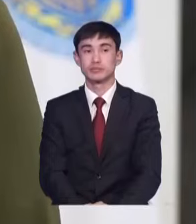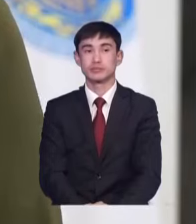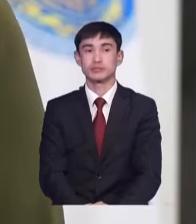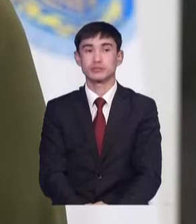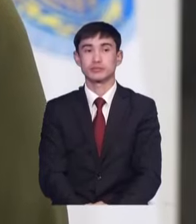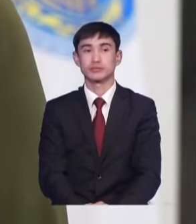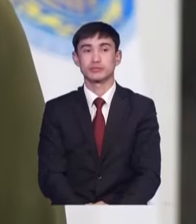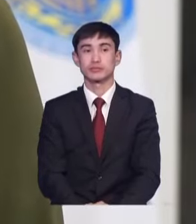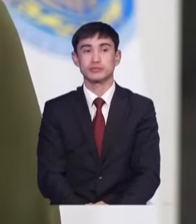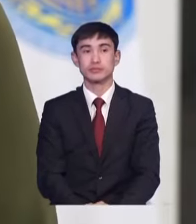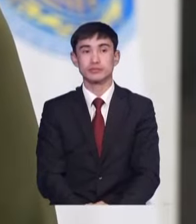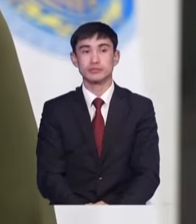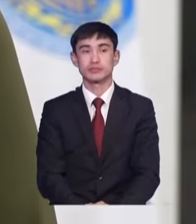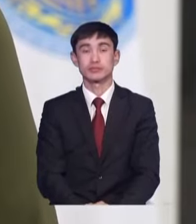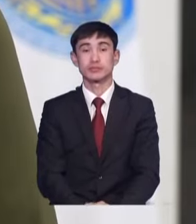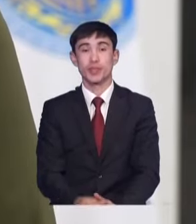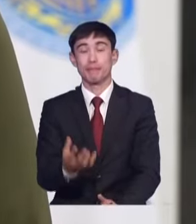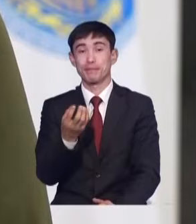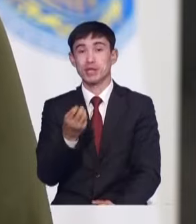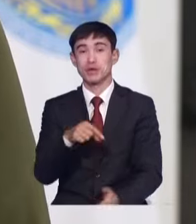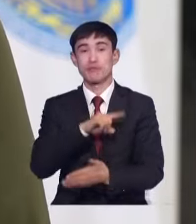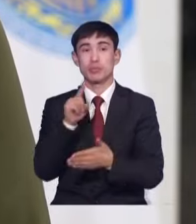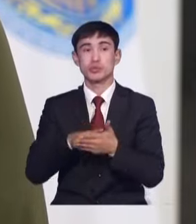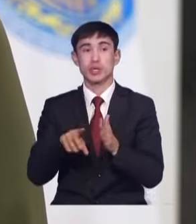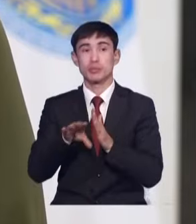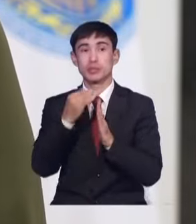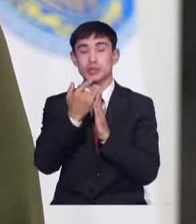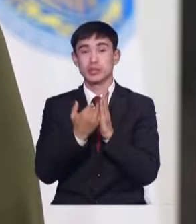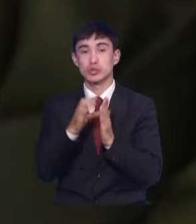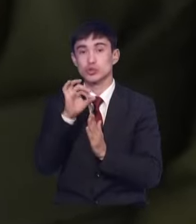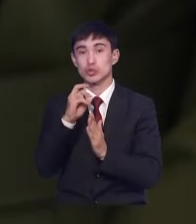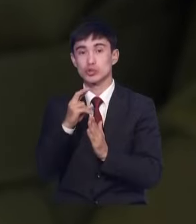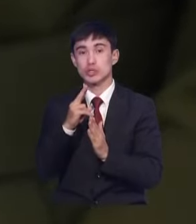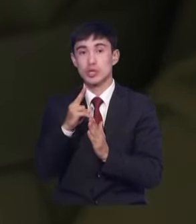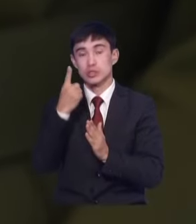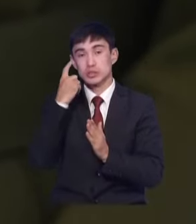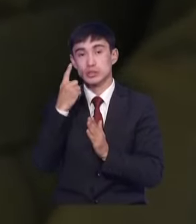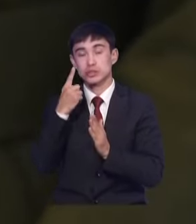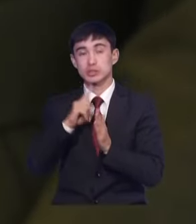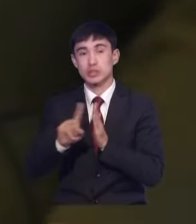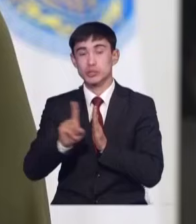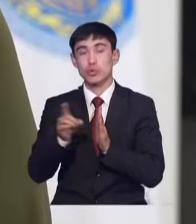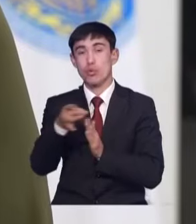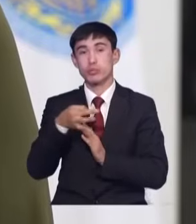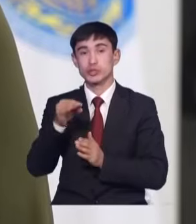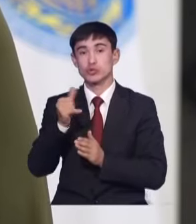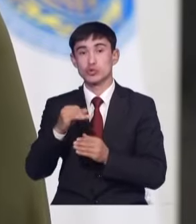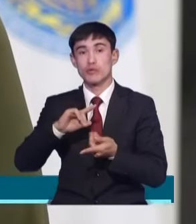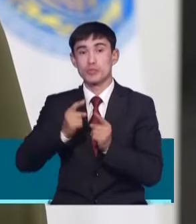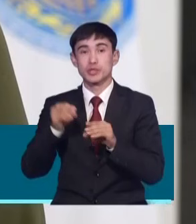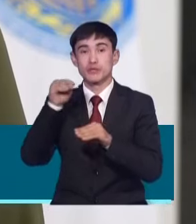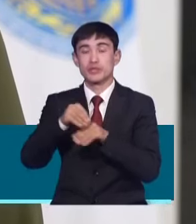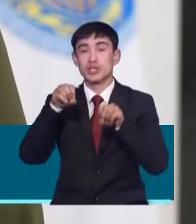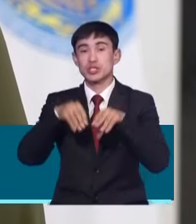школа также вопрос определении перечня социальных значимых сообщений в области цу были внесены изменения в